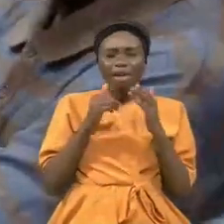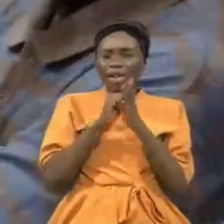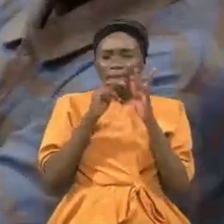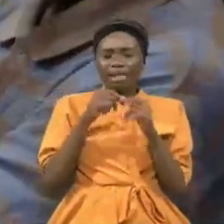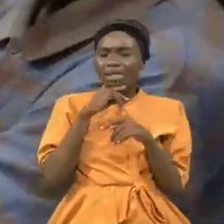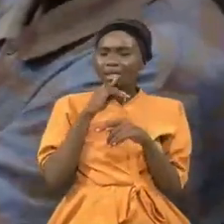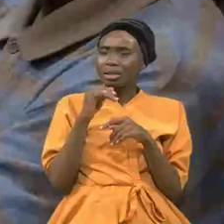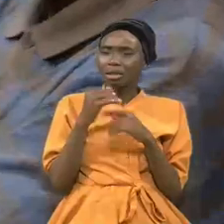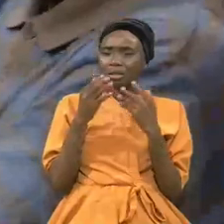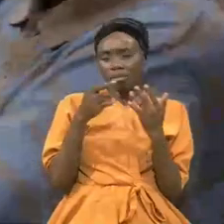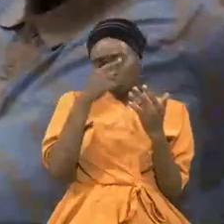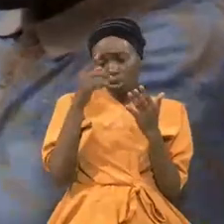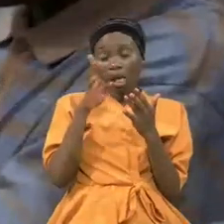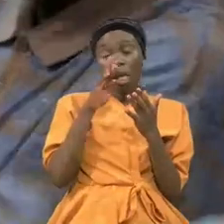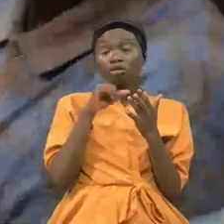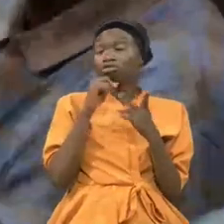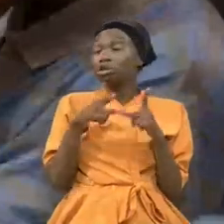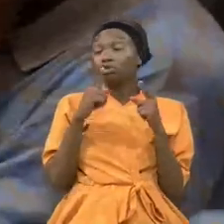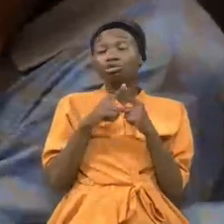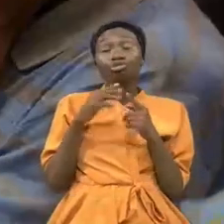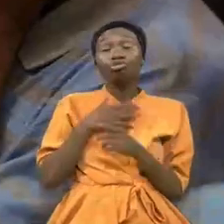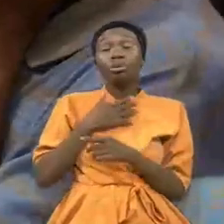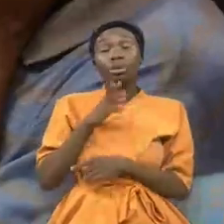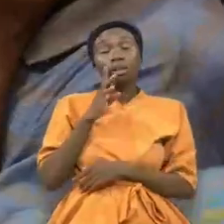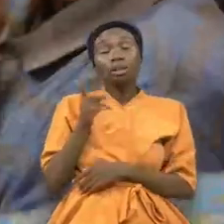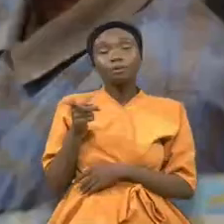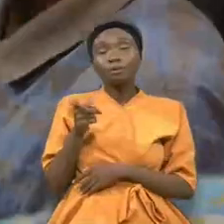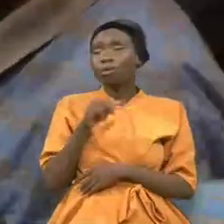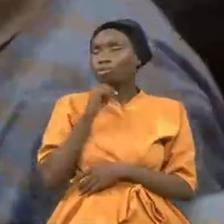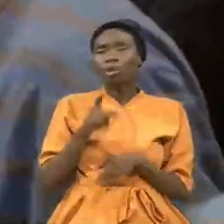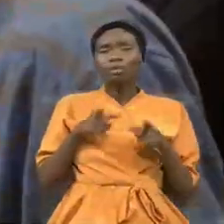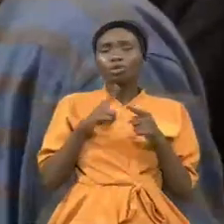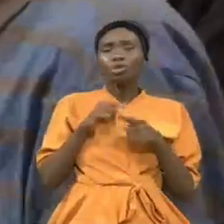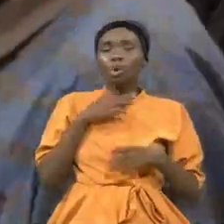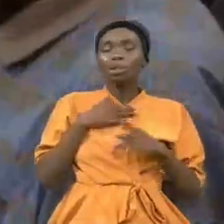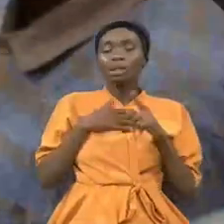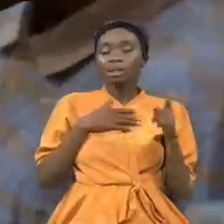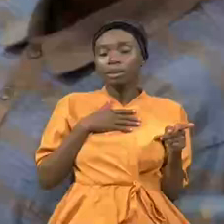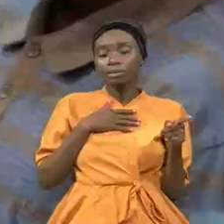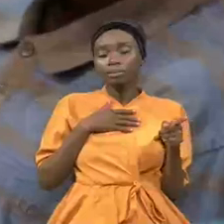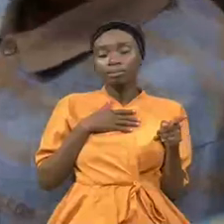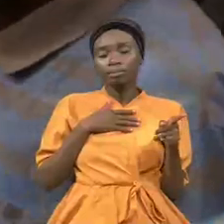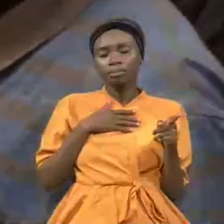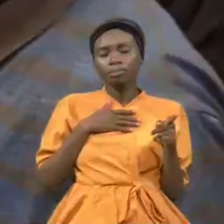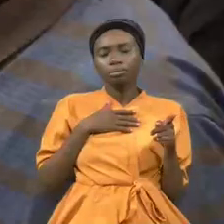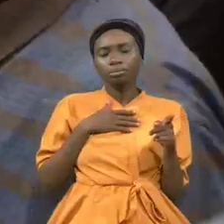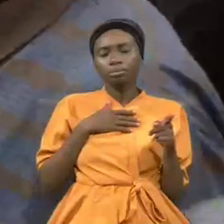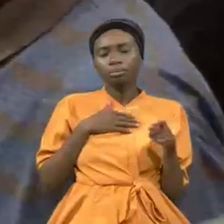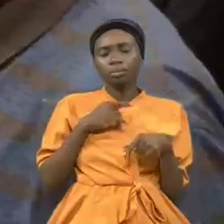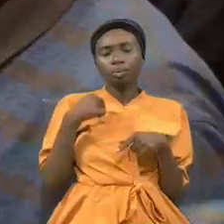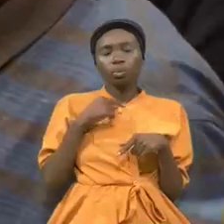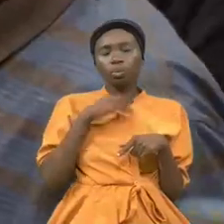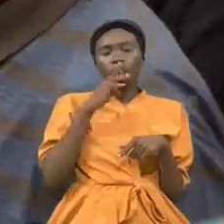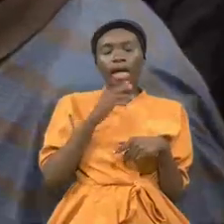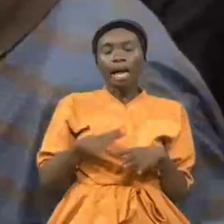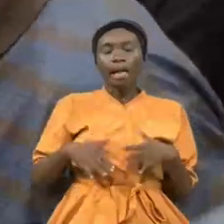tout, vous ne vivez pas pour lui plaire, vous ne vivez pas pour lui plaire. Vous